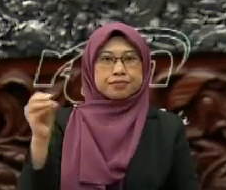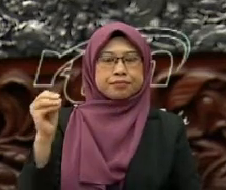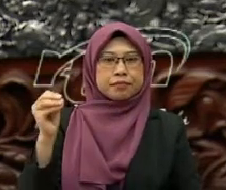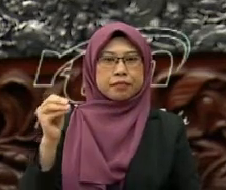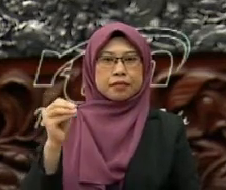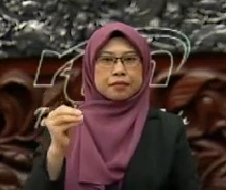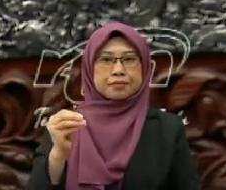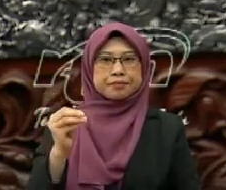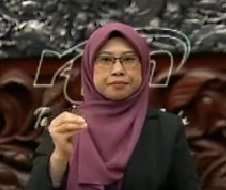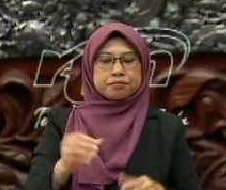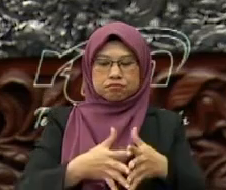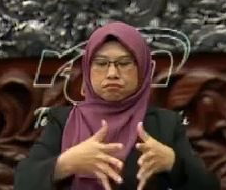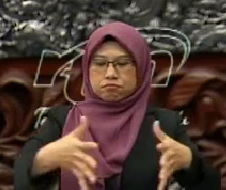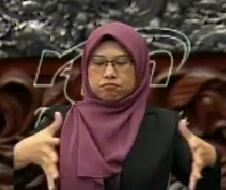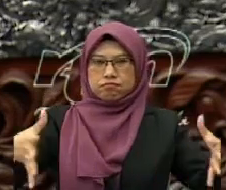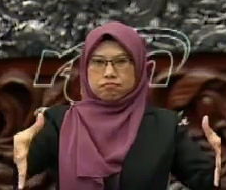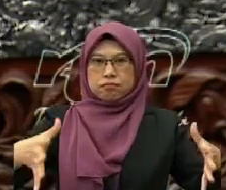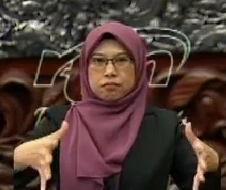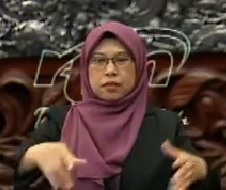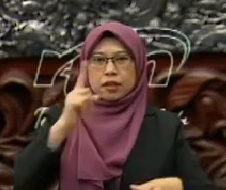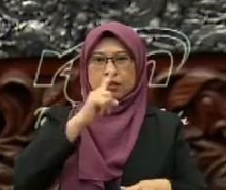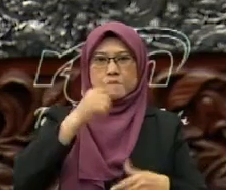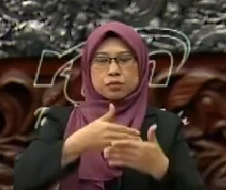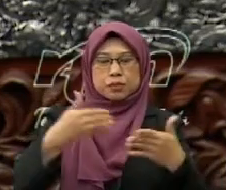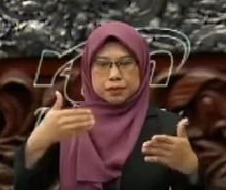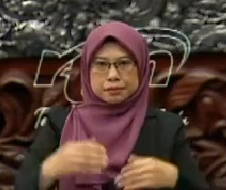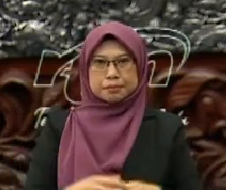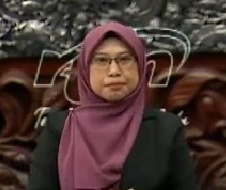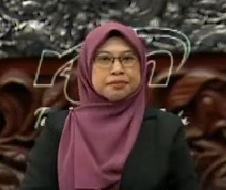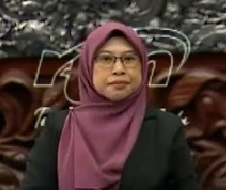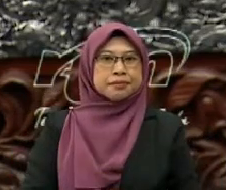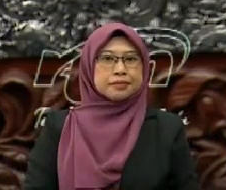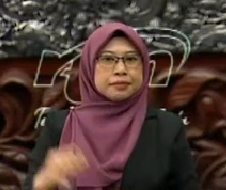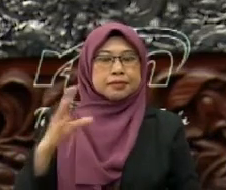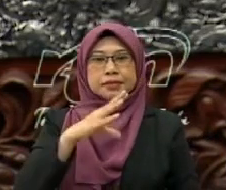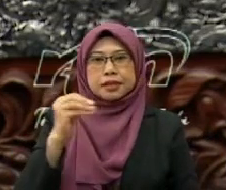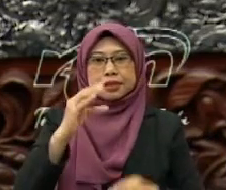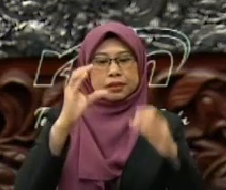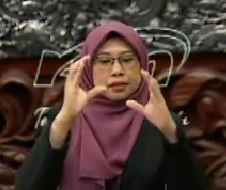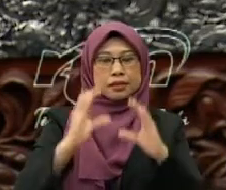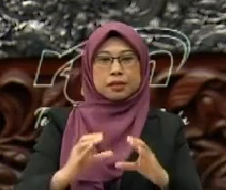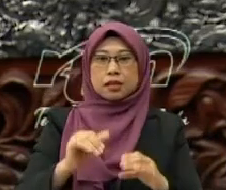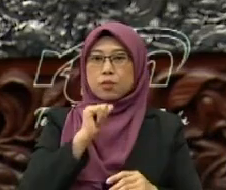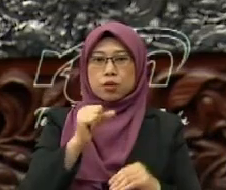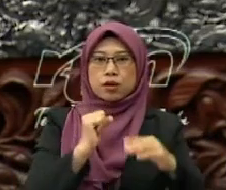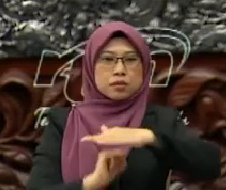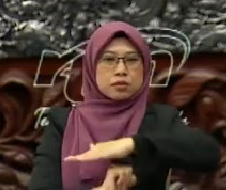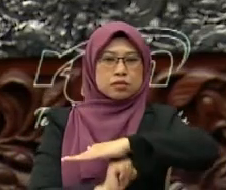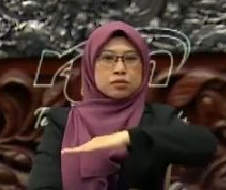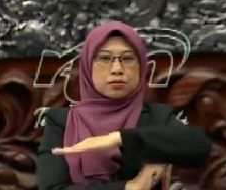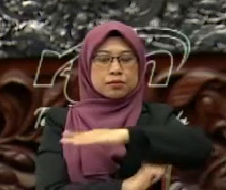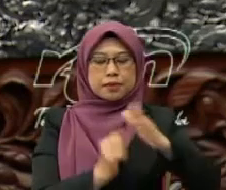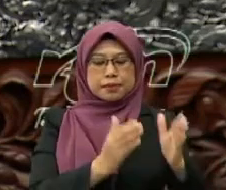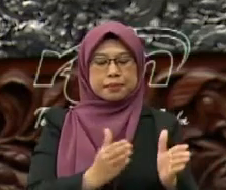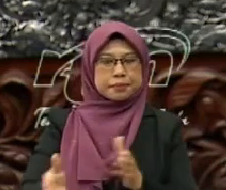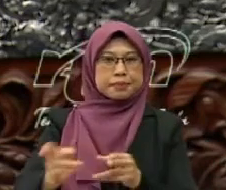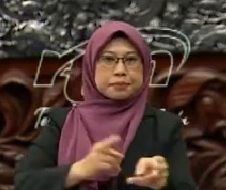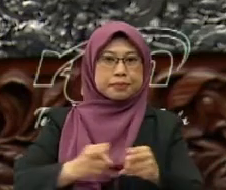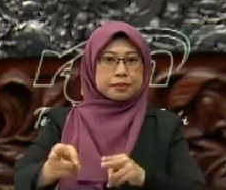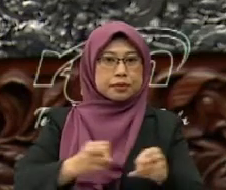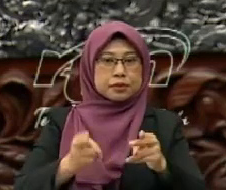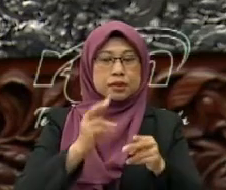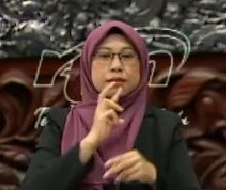pertambahan keluasan kawasan yang terjajah sebelum ini selain itu pendekatan yang bukan struktur dalam perancangan